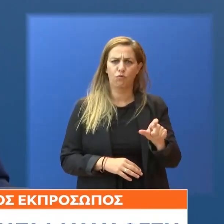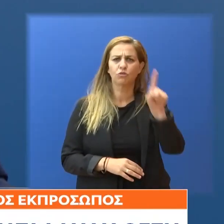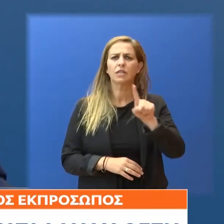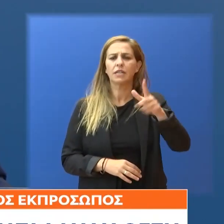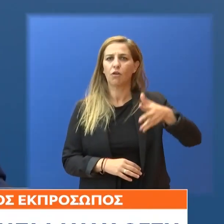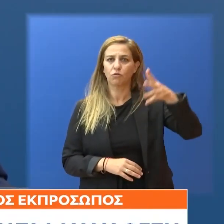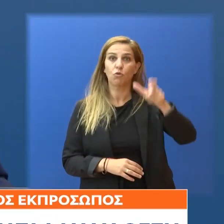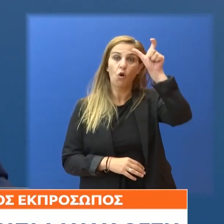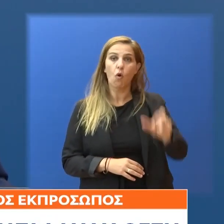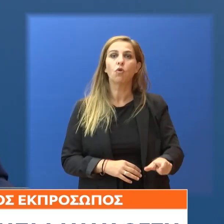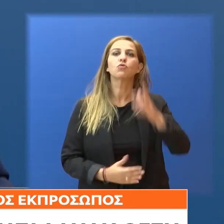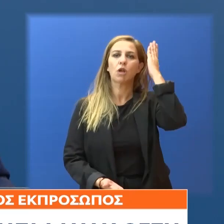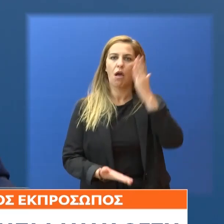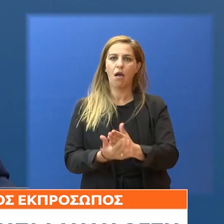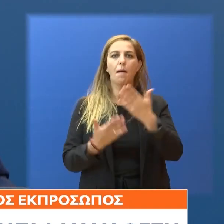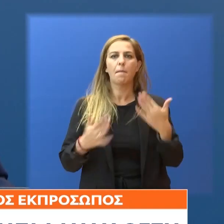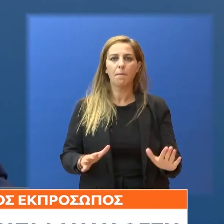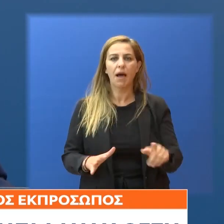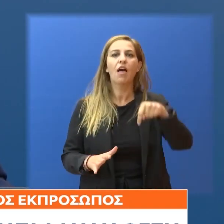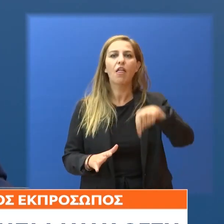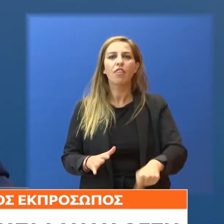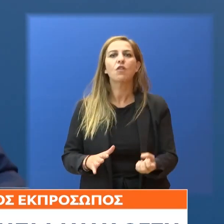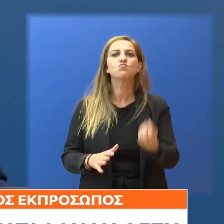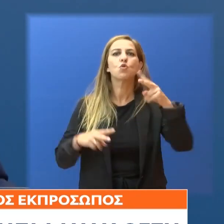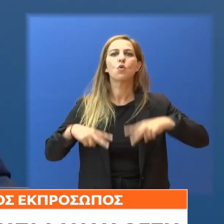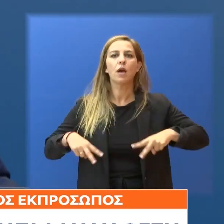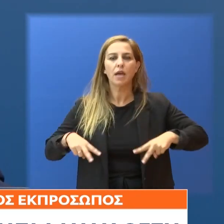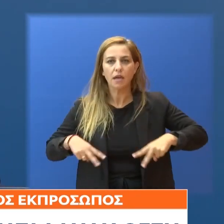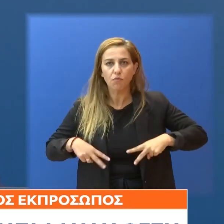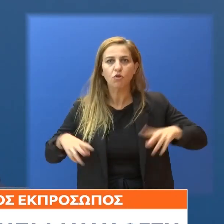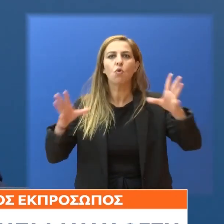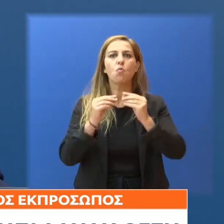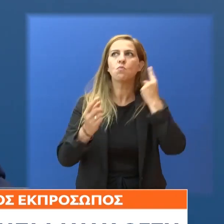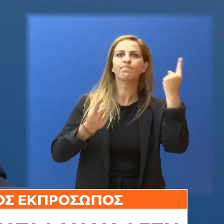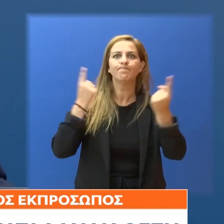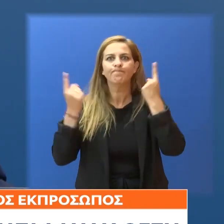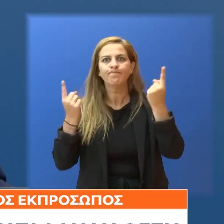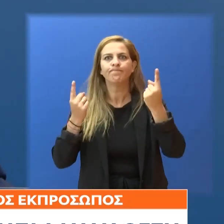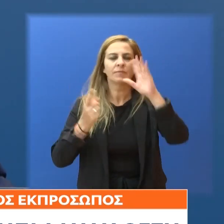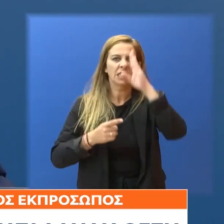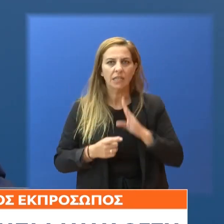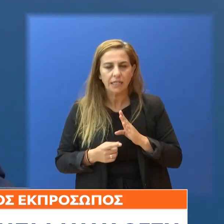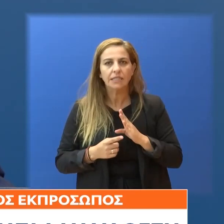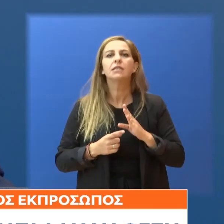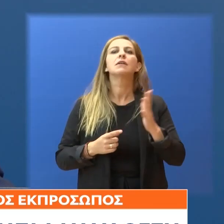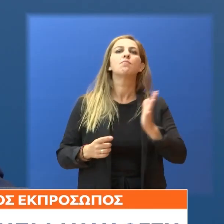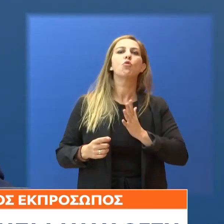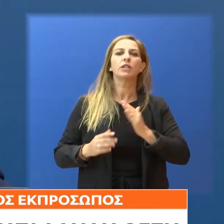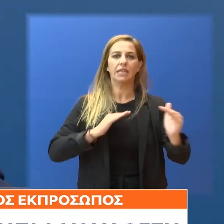Μητσοτάκη, συνίσταται Υπουργείο Κλιματικής Κρίσης και Πολιτικής Προστασίας. Υπουργός